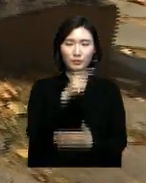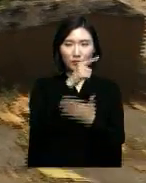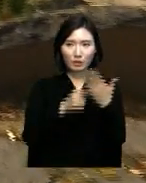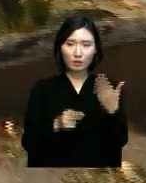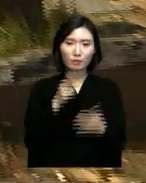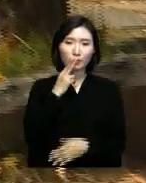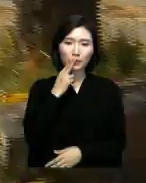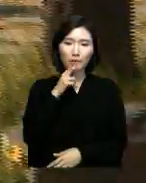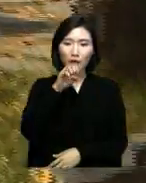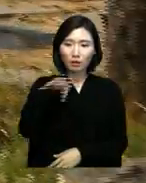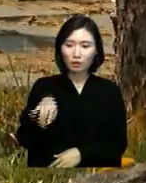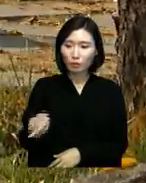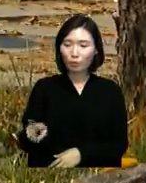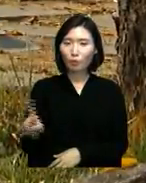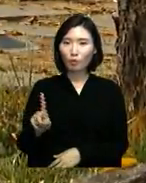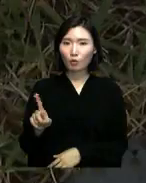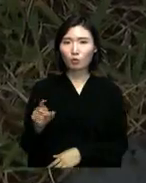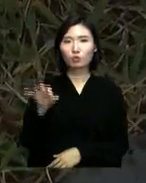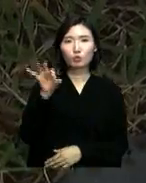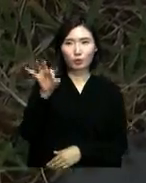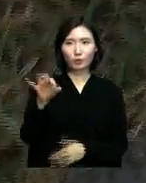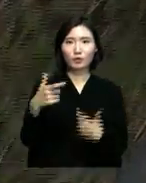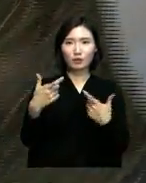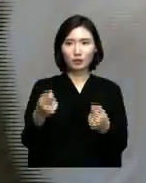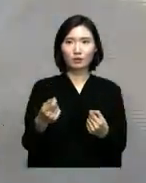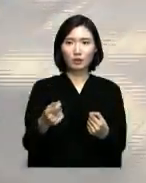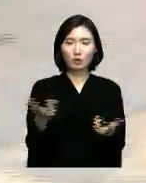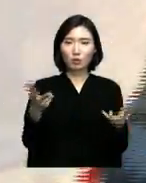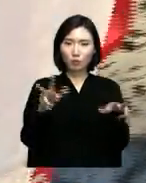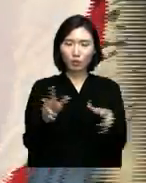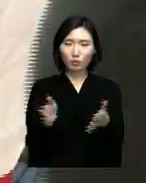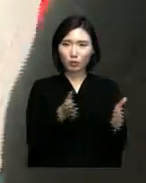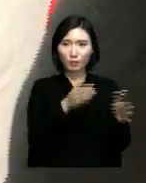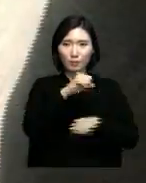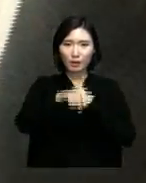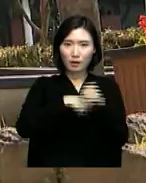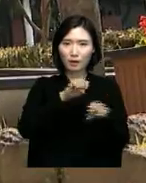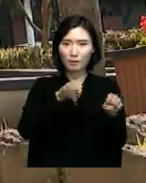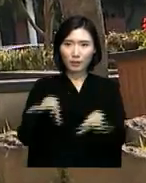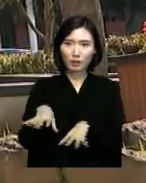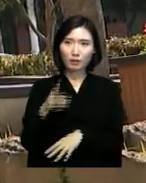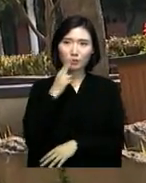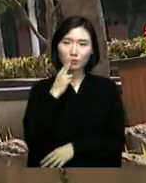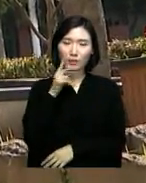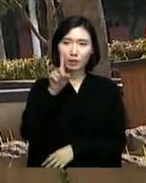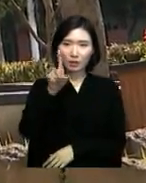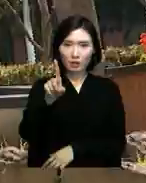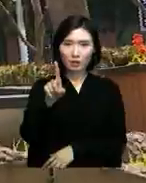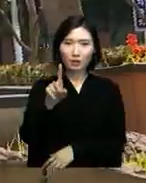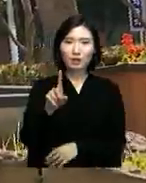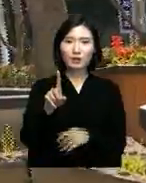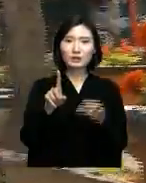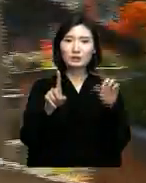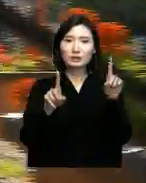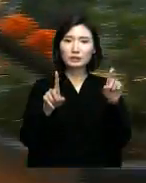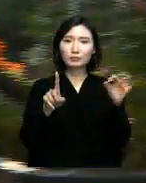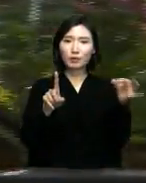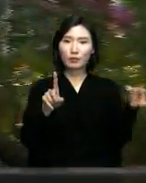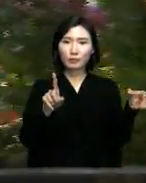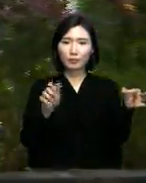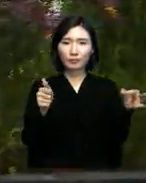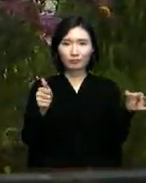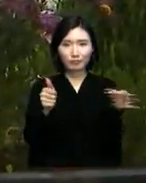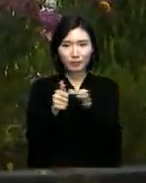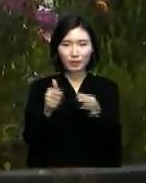구리시에서 담배꽁초는 돈입니다. 구리시가 도로변이나 공원에 마구 버려진 담배꽁초 한 개에 10원씩을 주고 있기